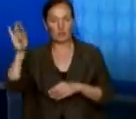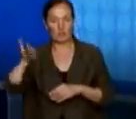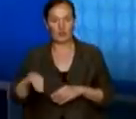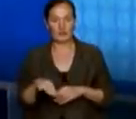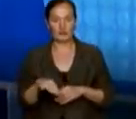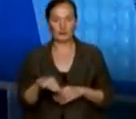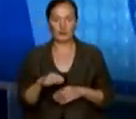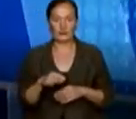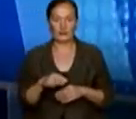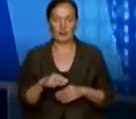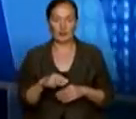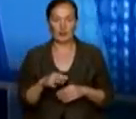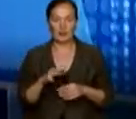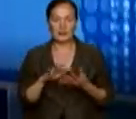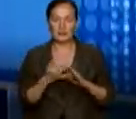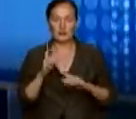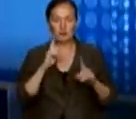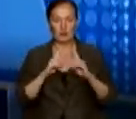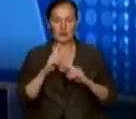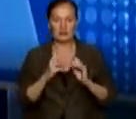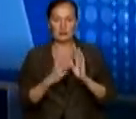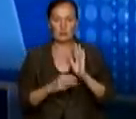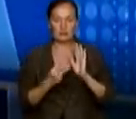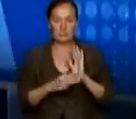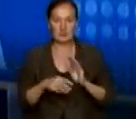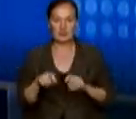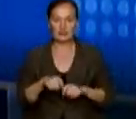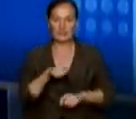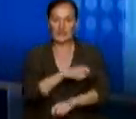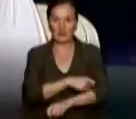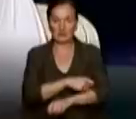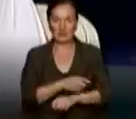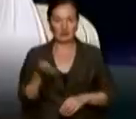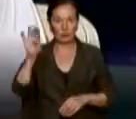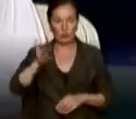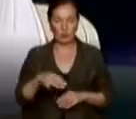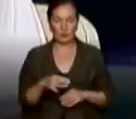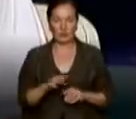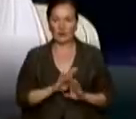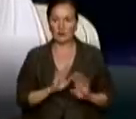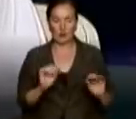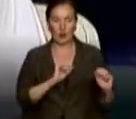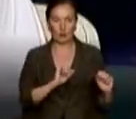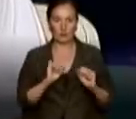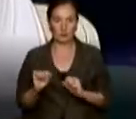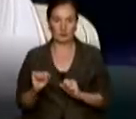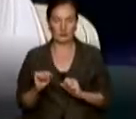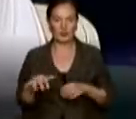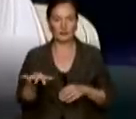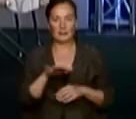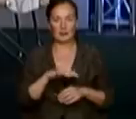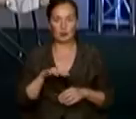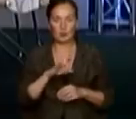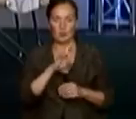ще 870 метрів гори лишається неукріпленими, бо потім йде вже територія Недогриківської